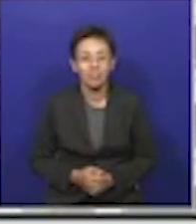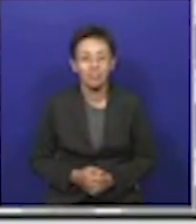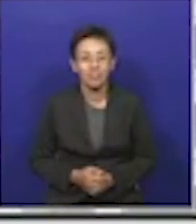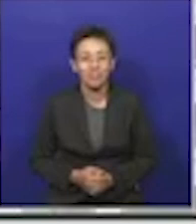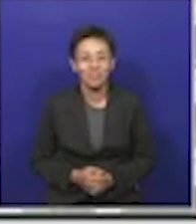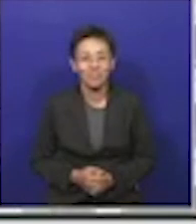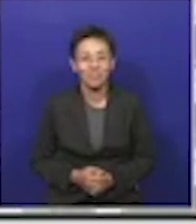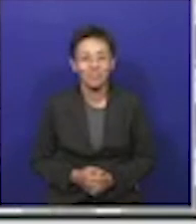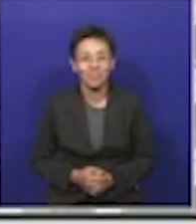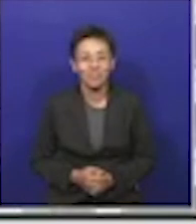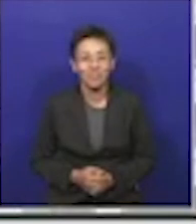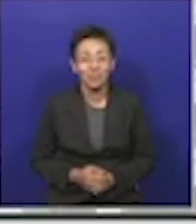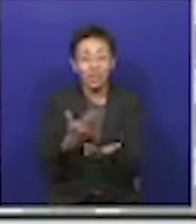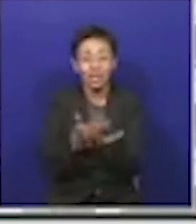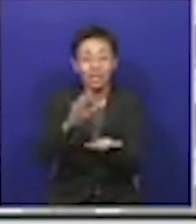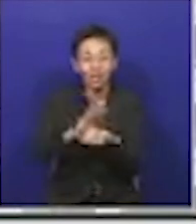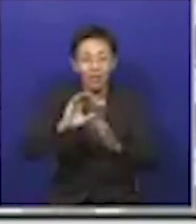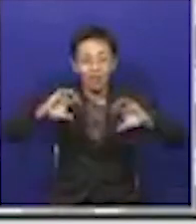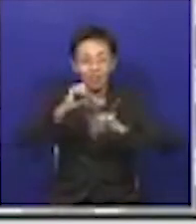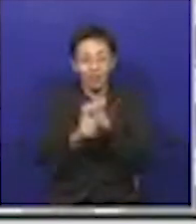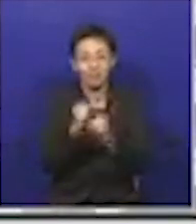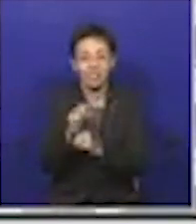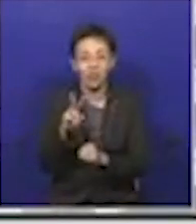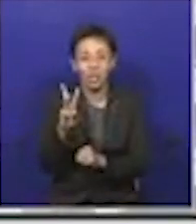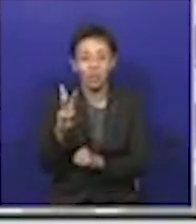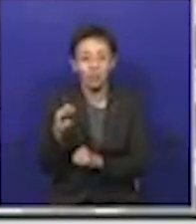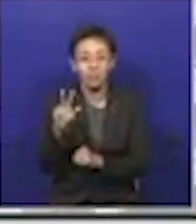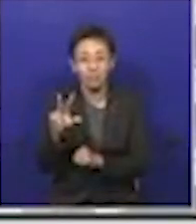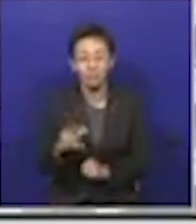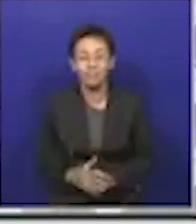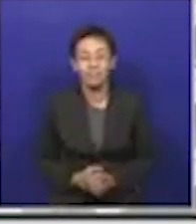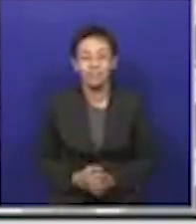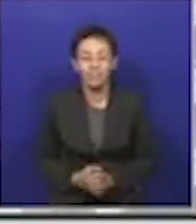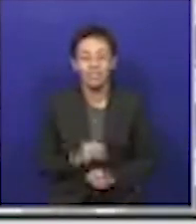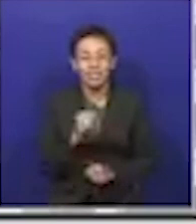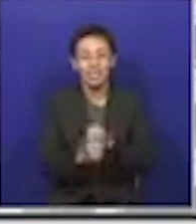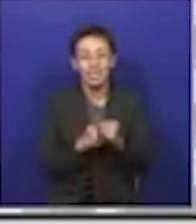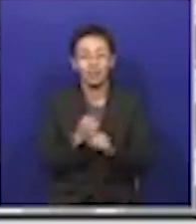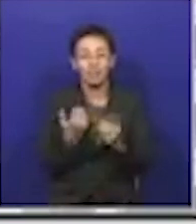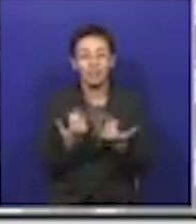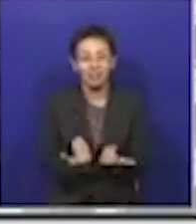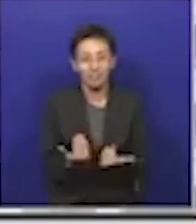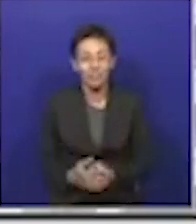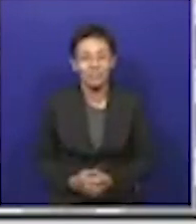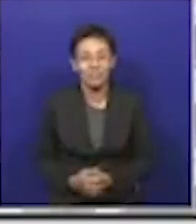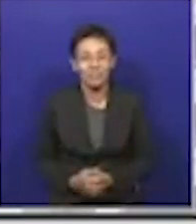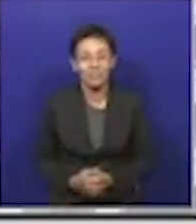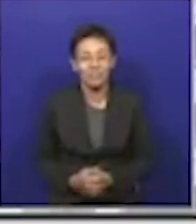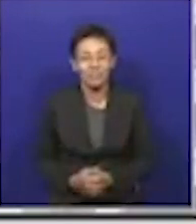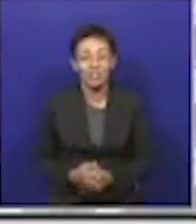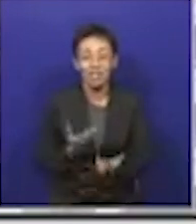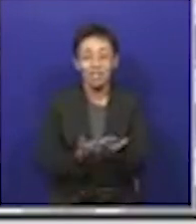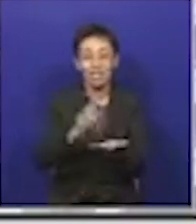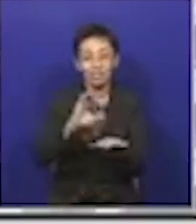ท่านดูงบประมาณประจำปี2563ครับปีนี้เราใช้งบประม